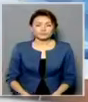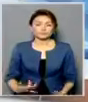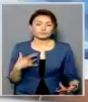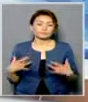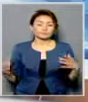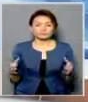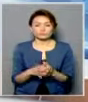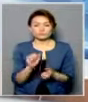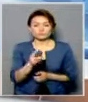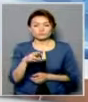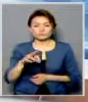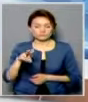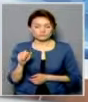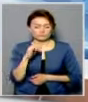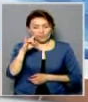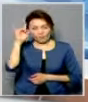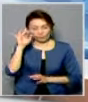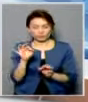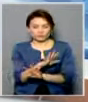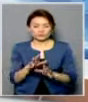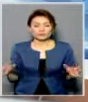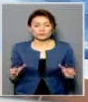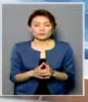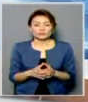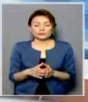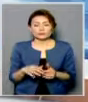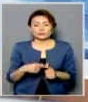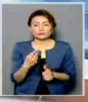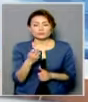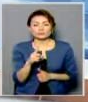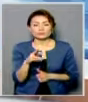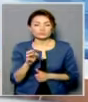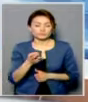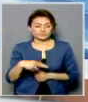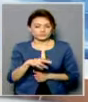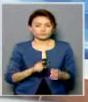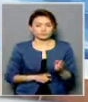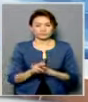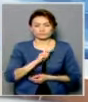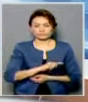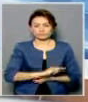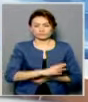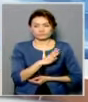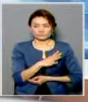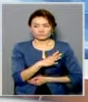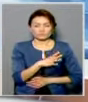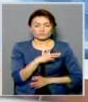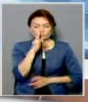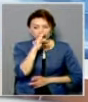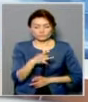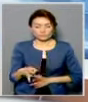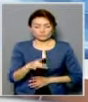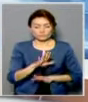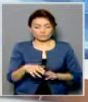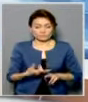Театральный состав Акмолинского областного казахского музыкально-драматического театра имени Шахмета Кусаинова начал свое гастрольное турне по нефтяному